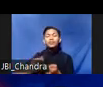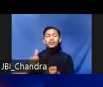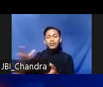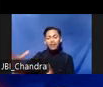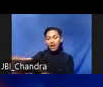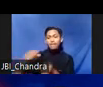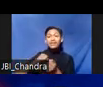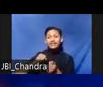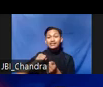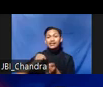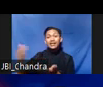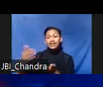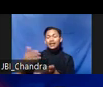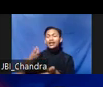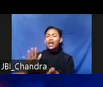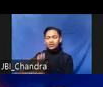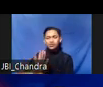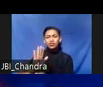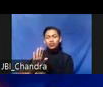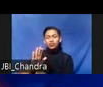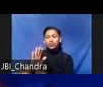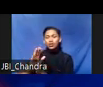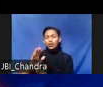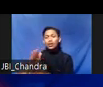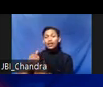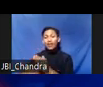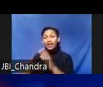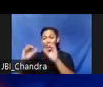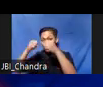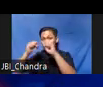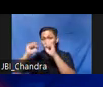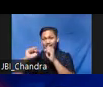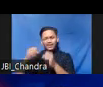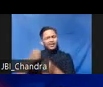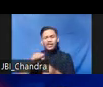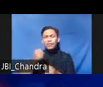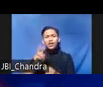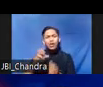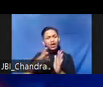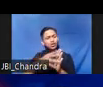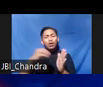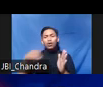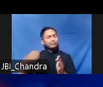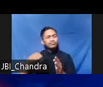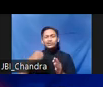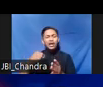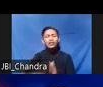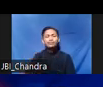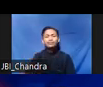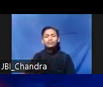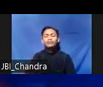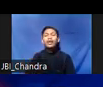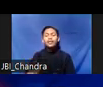langsung dari browser ya tadi tidak perlu di-download dulu nanti bisa langsung di download di browsernya nanti